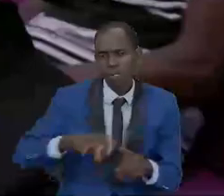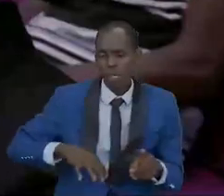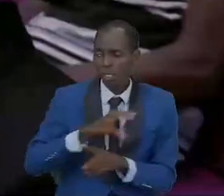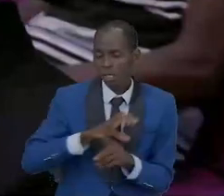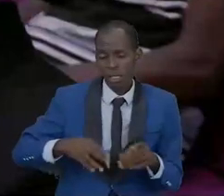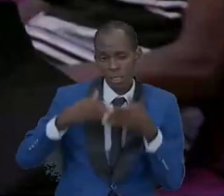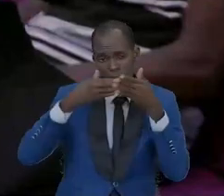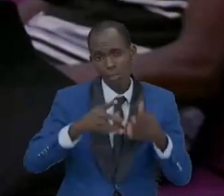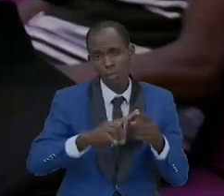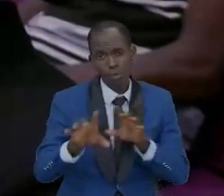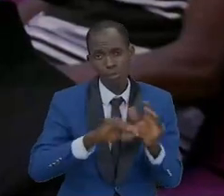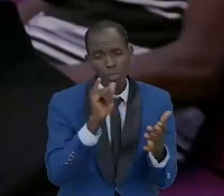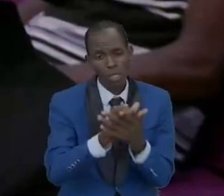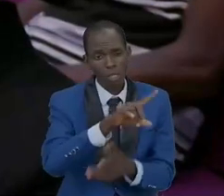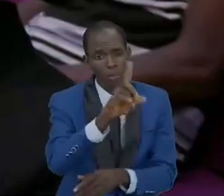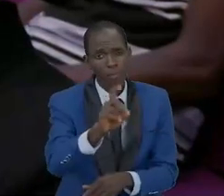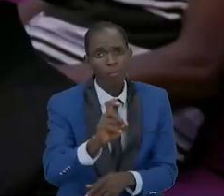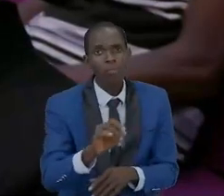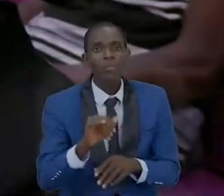poussé à faire cela et n'a pas permis